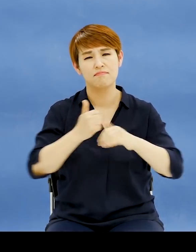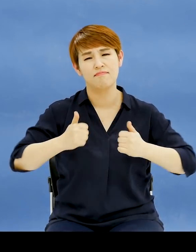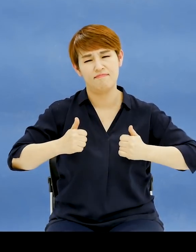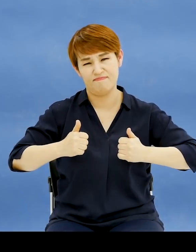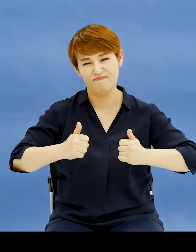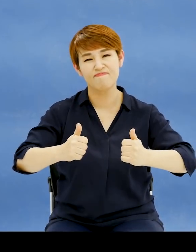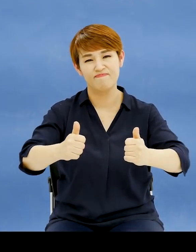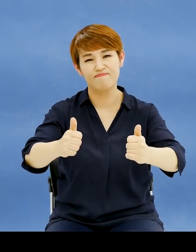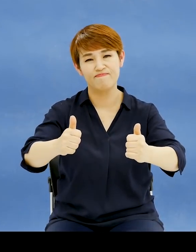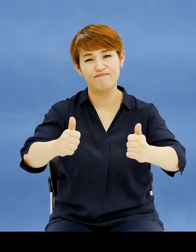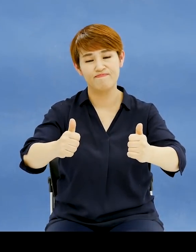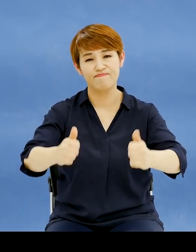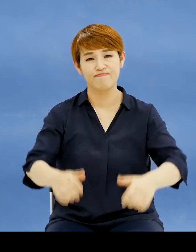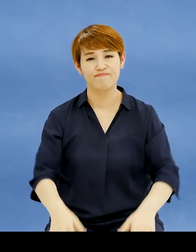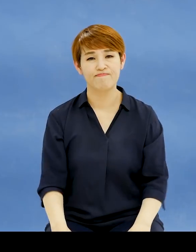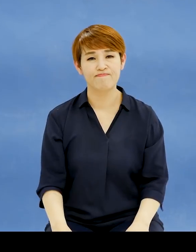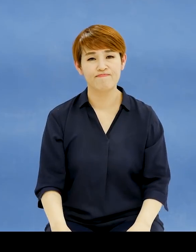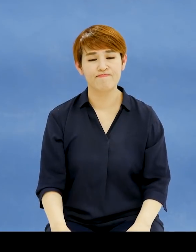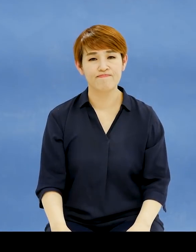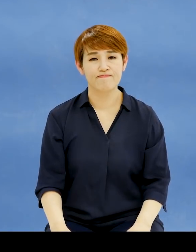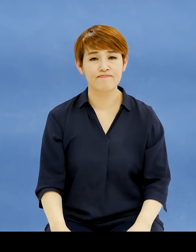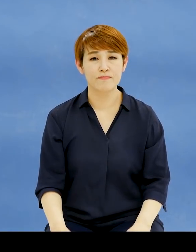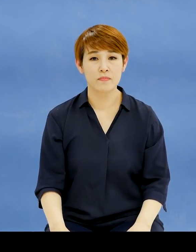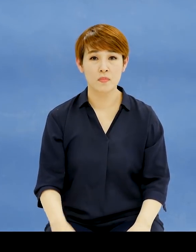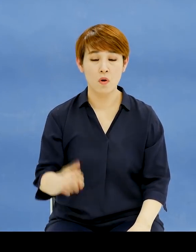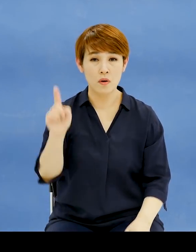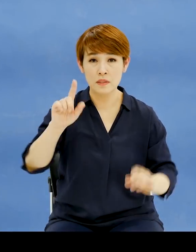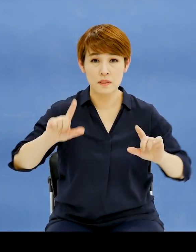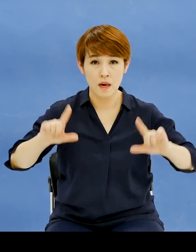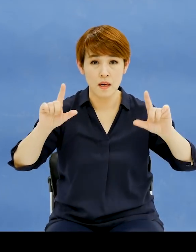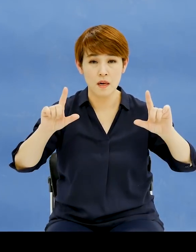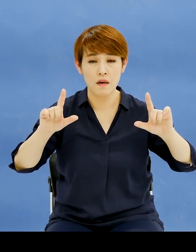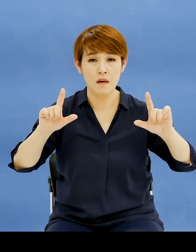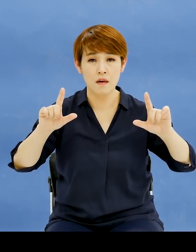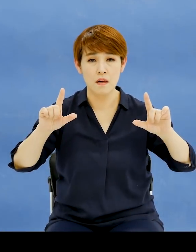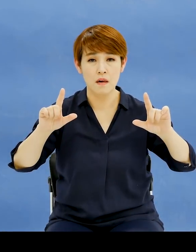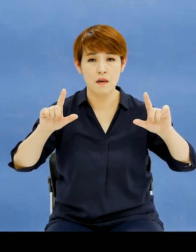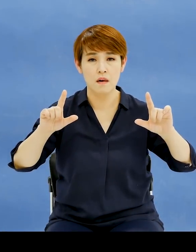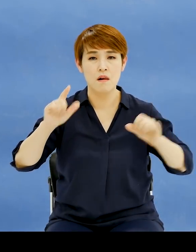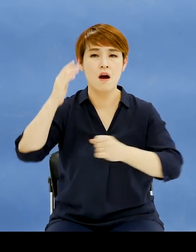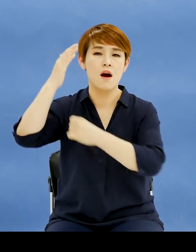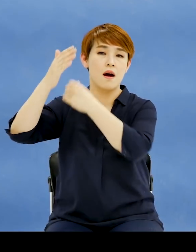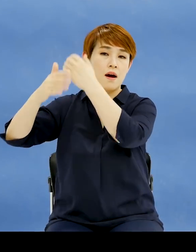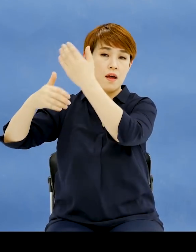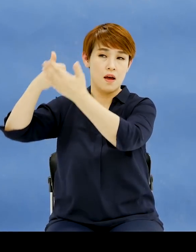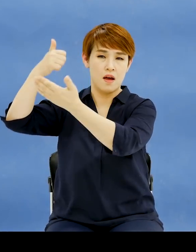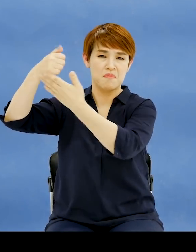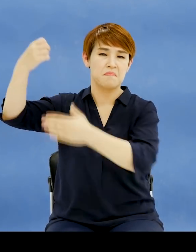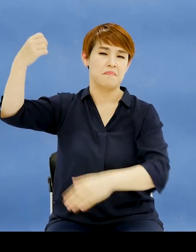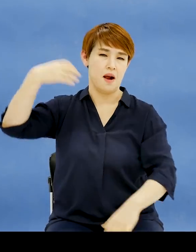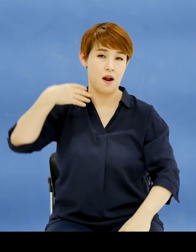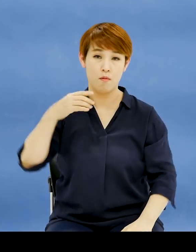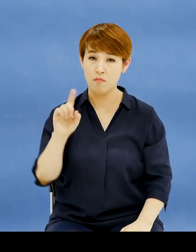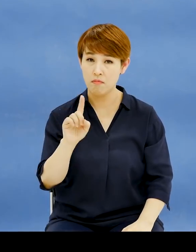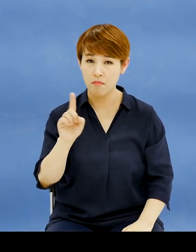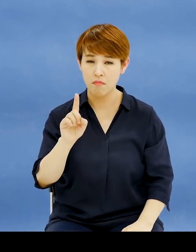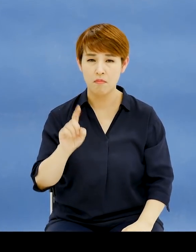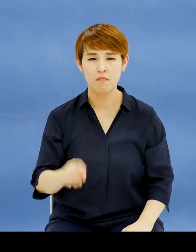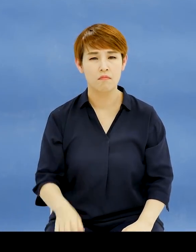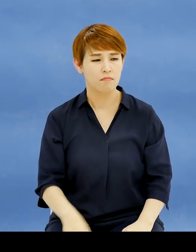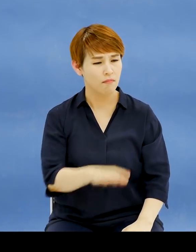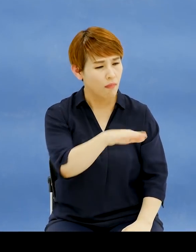열심히 다녔어요. 네. 이제 근데 어느 날 네. 이제 하나님이 말씀을